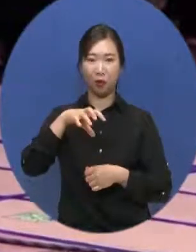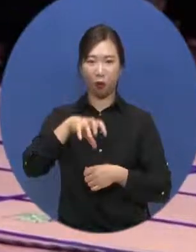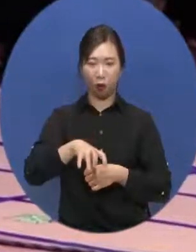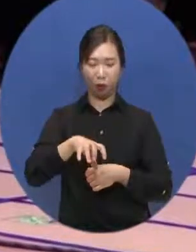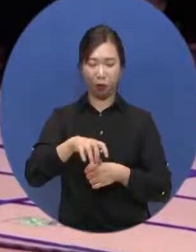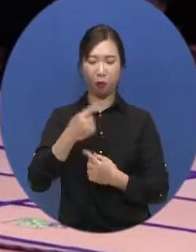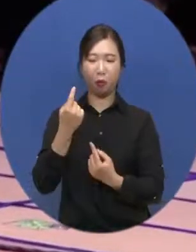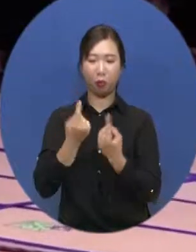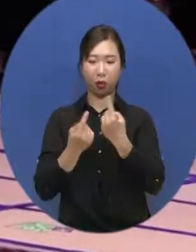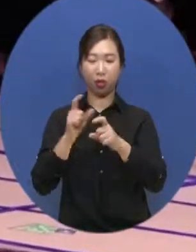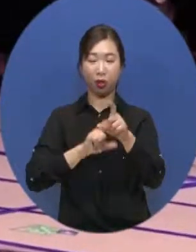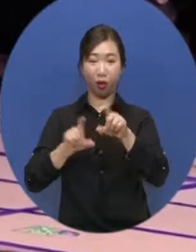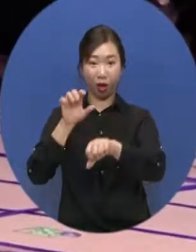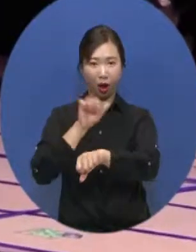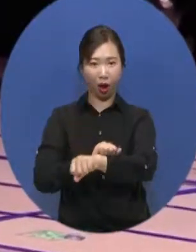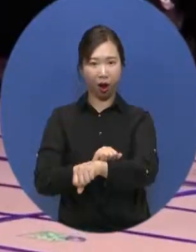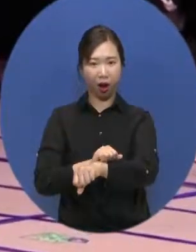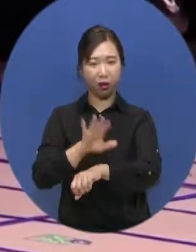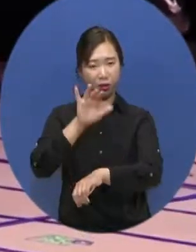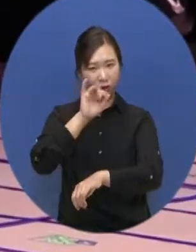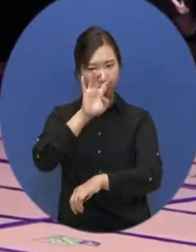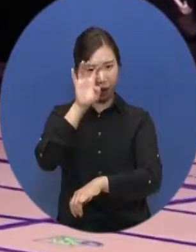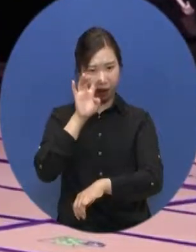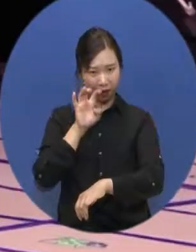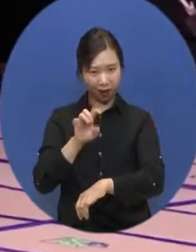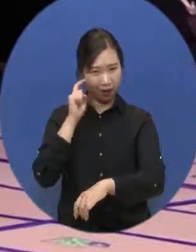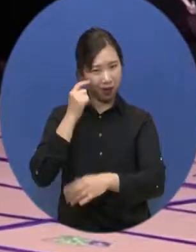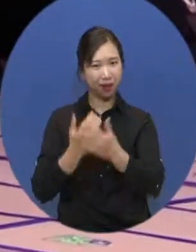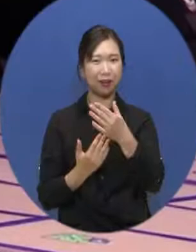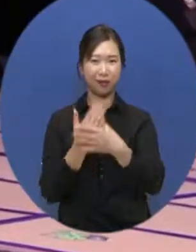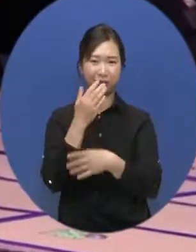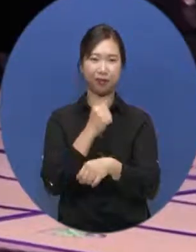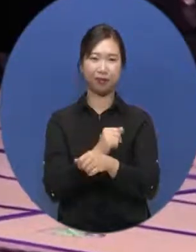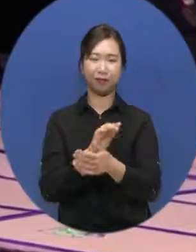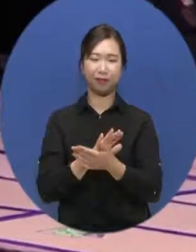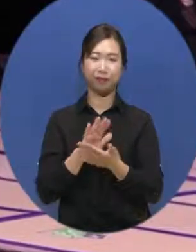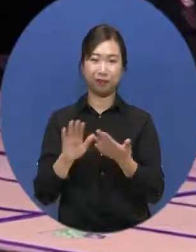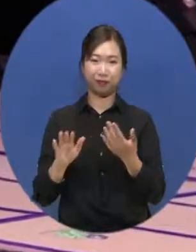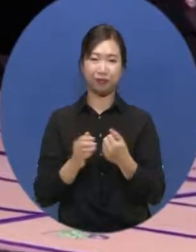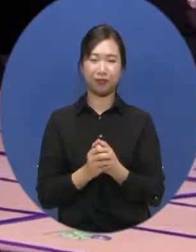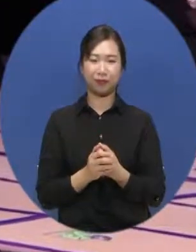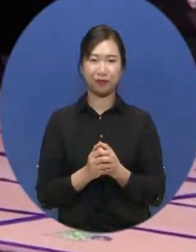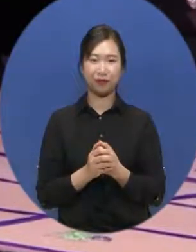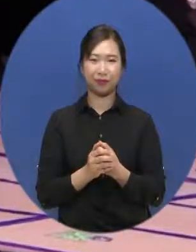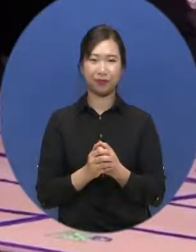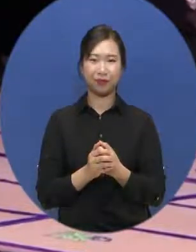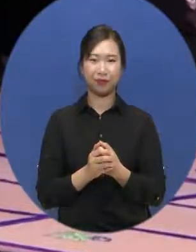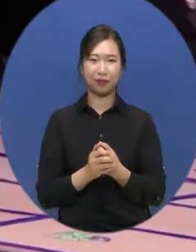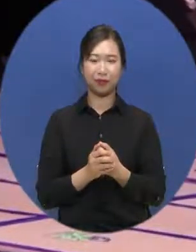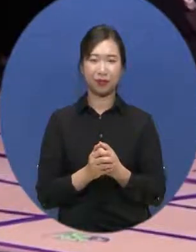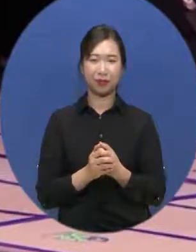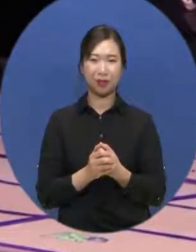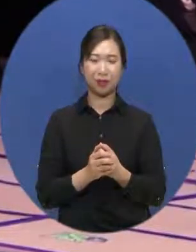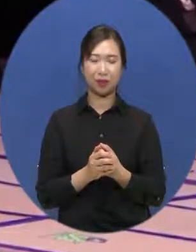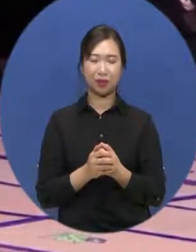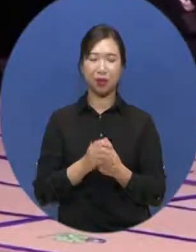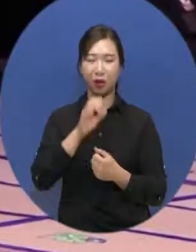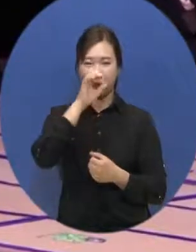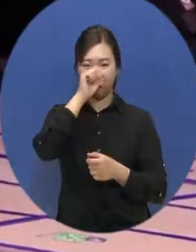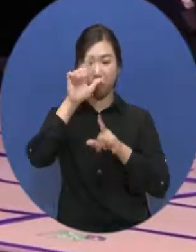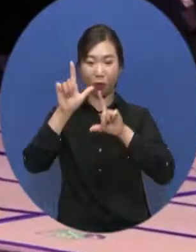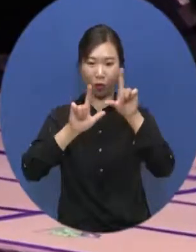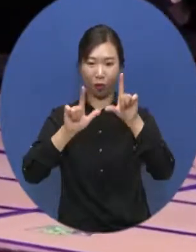그런 생각을 갖기도 했습니다. 여하튼 초등학생들 아주 수준 높은 그런 모습을 보여줘서